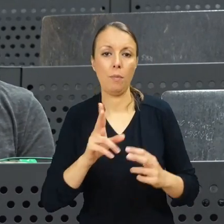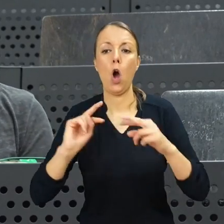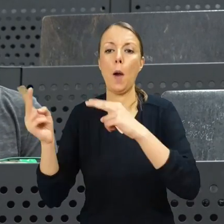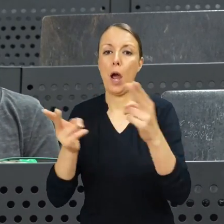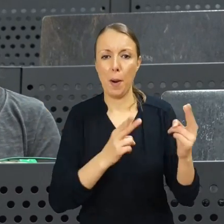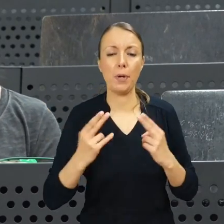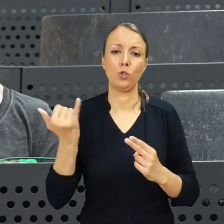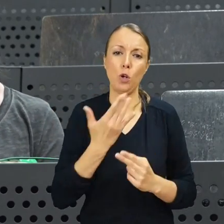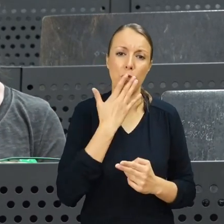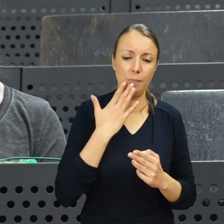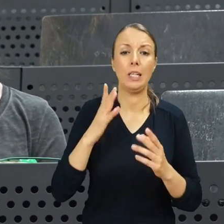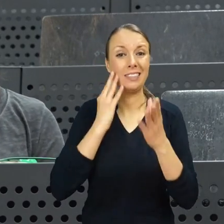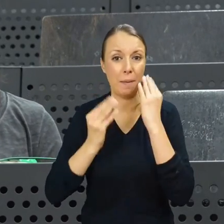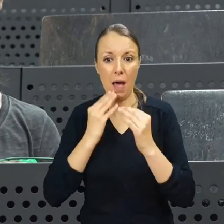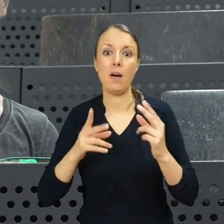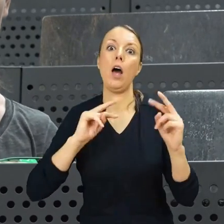ping-ponga.